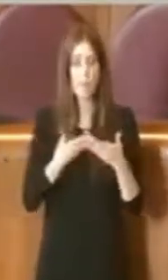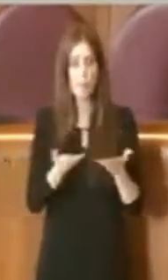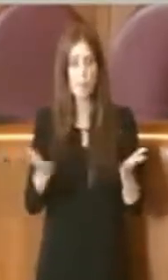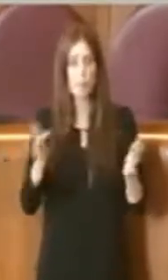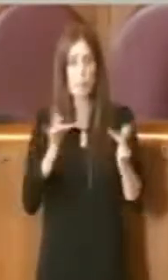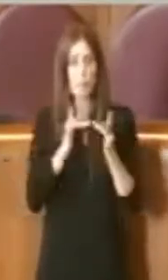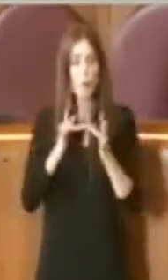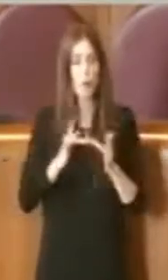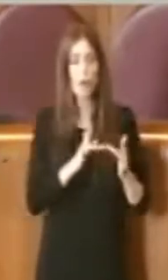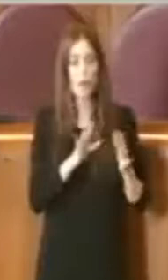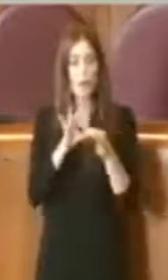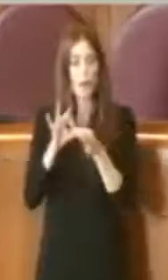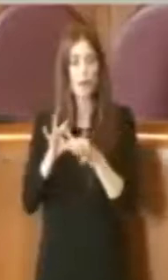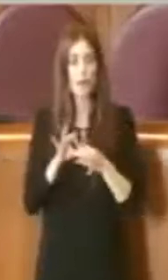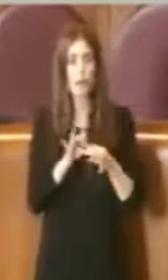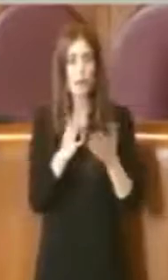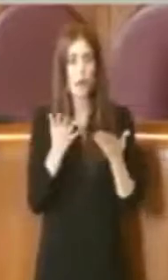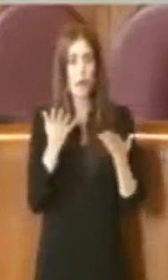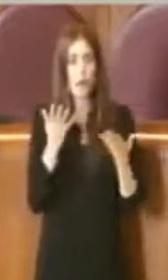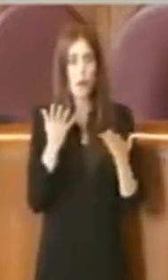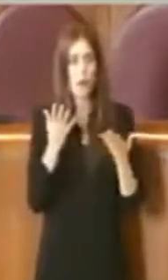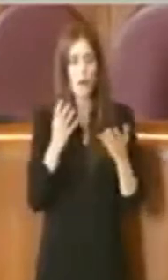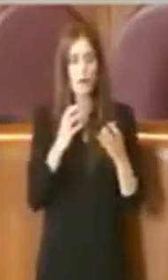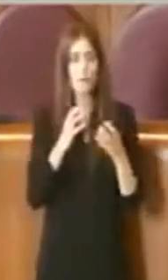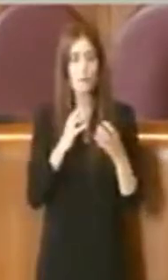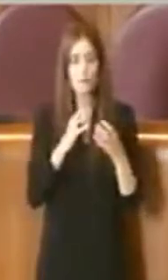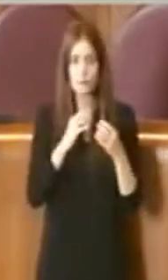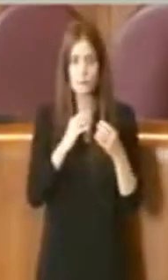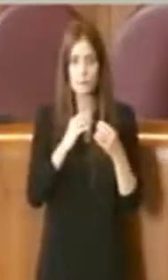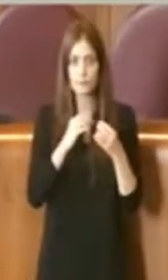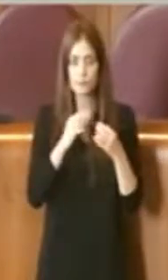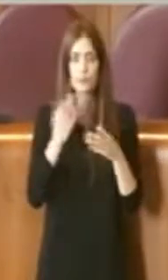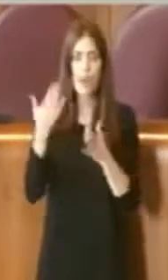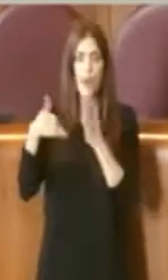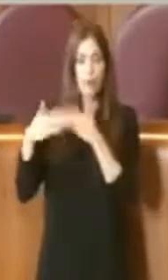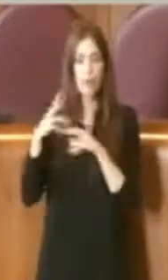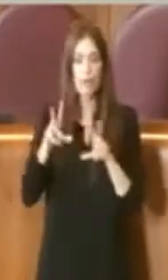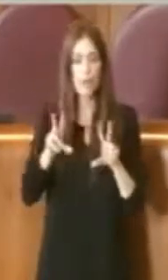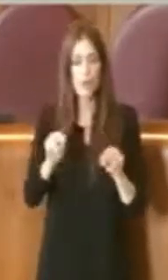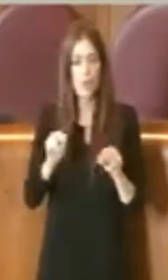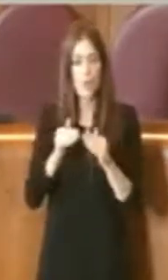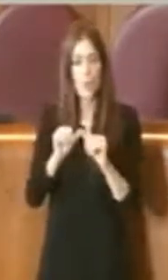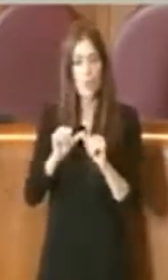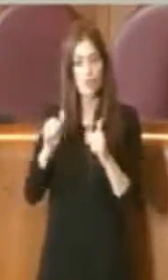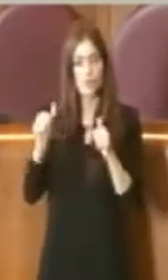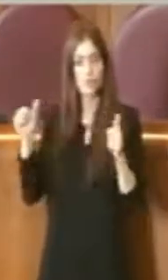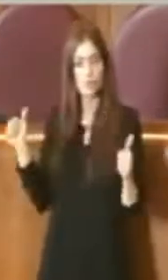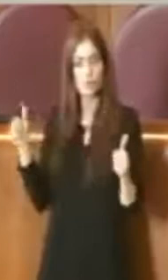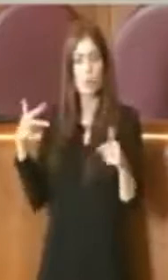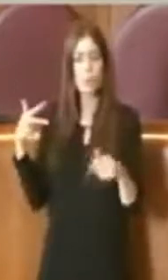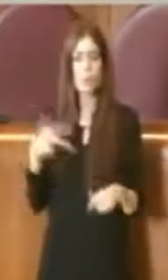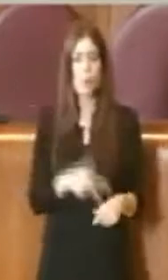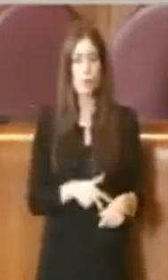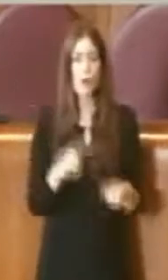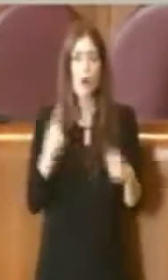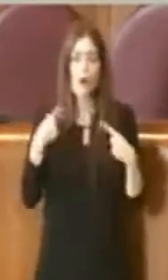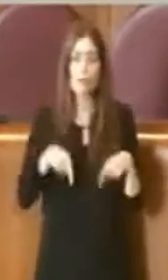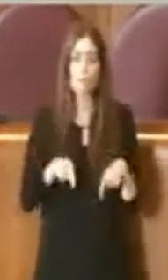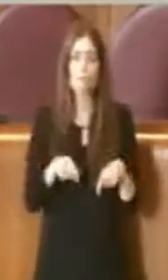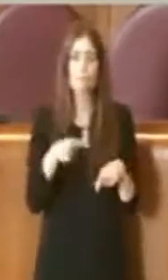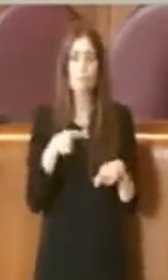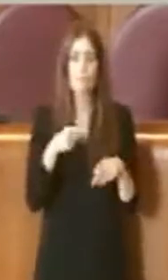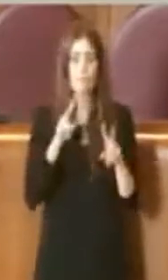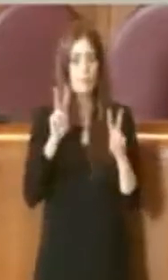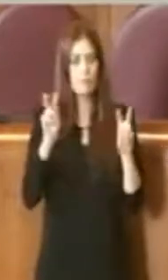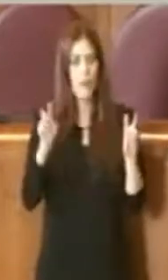connettività, all'innovazione, insomma, alle antiche e nuove disuguaglianze sociali, sono materie sulle quali le